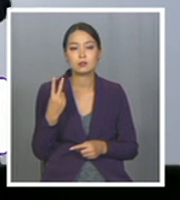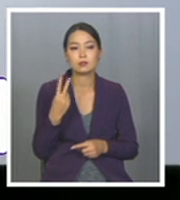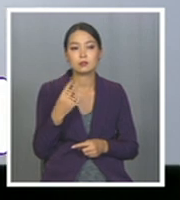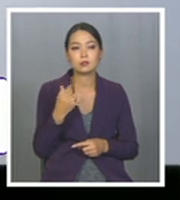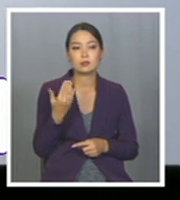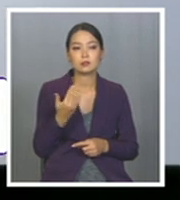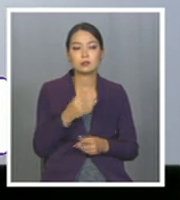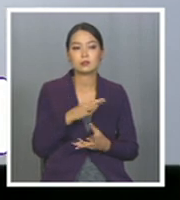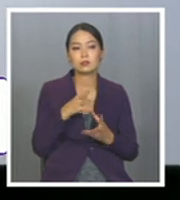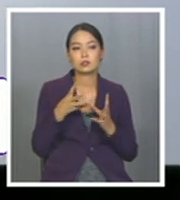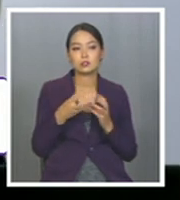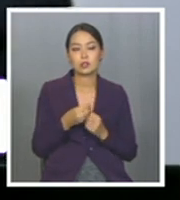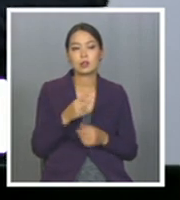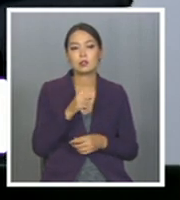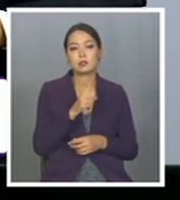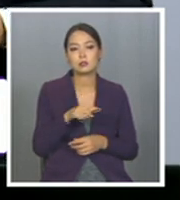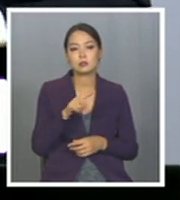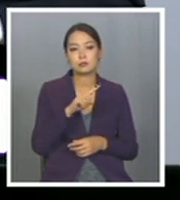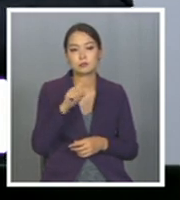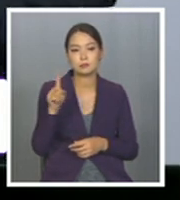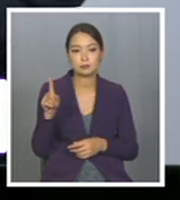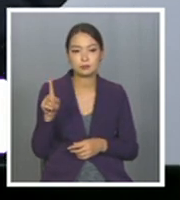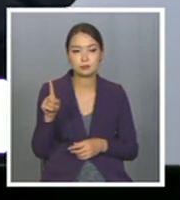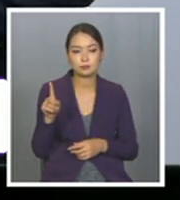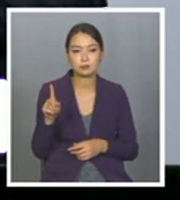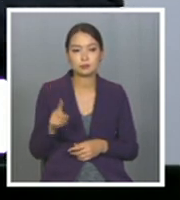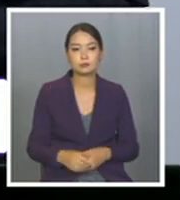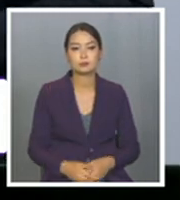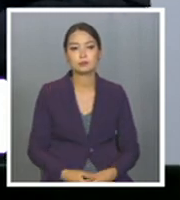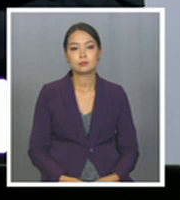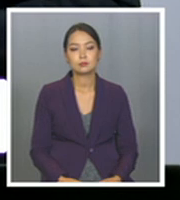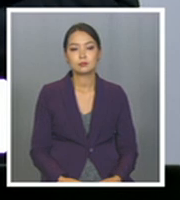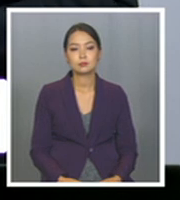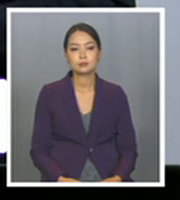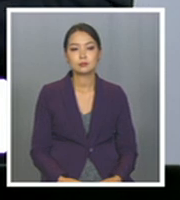оның жалпы жағдайда біз түбір астыға алады екенбіз.